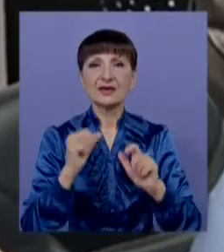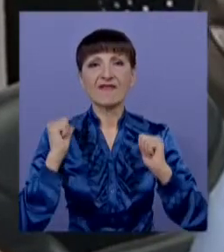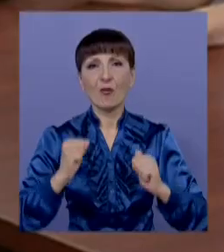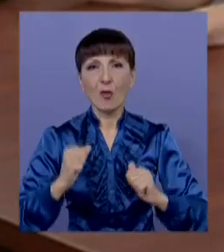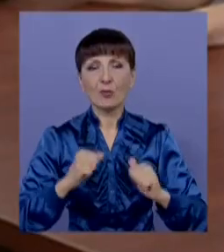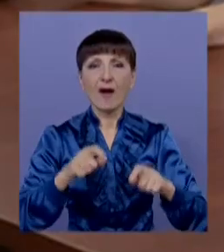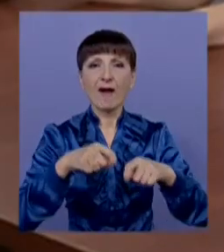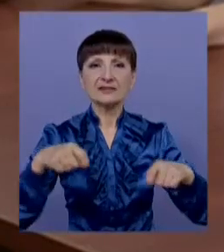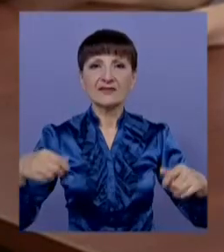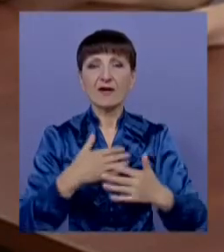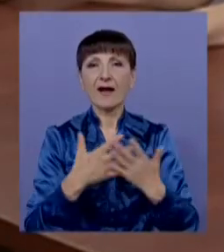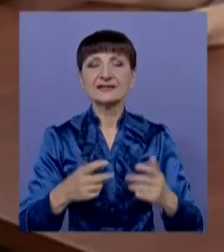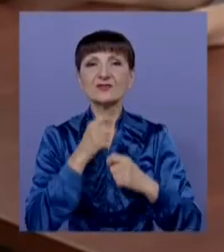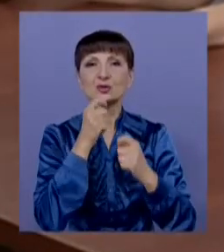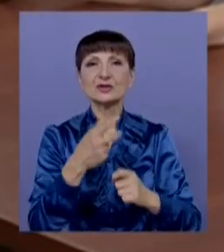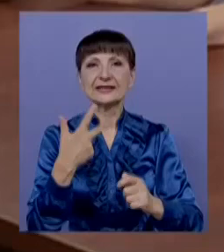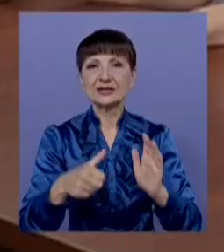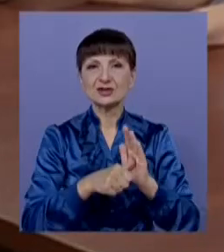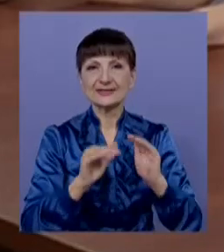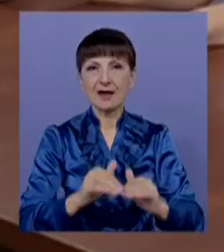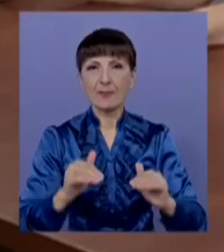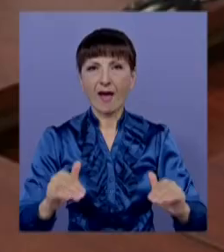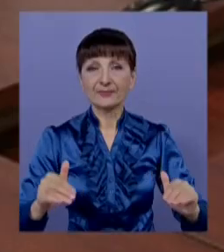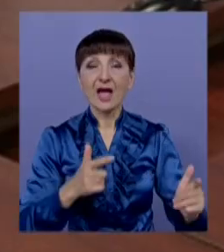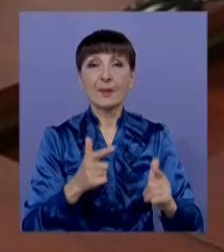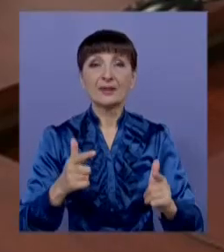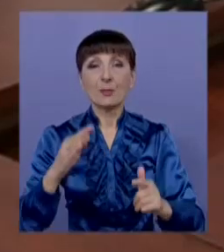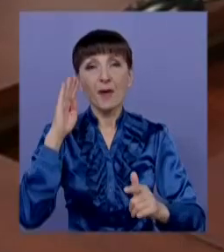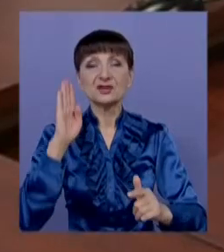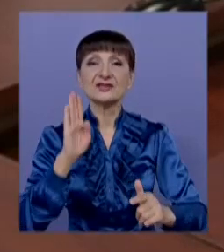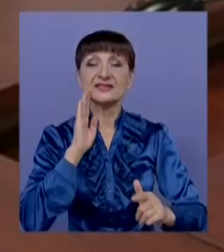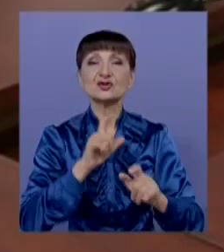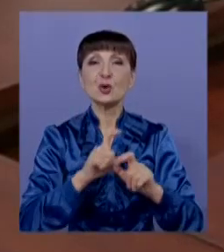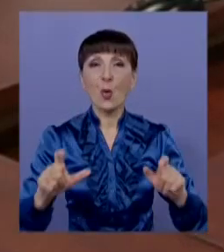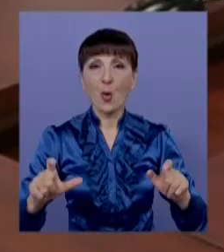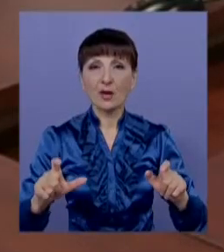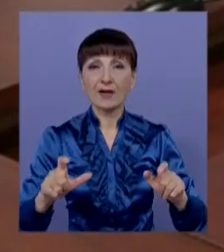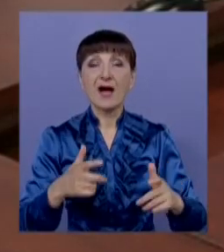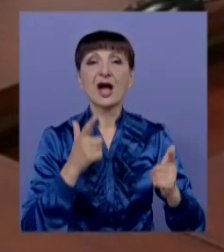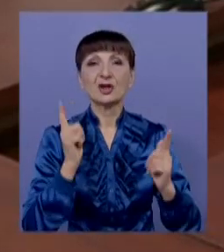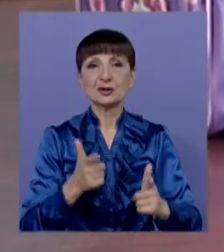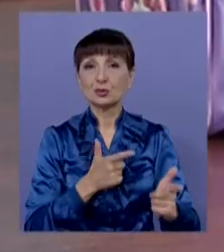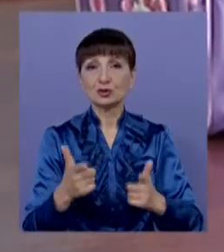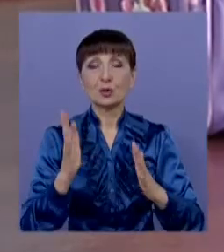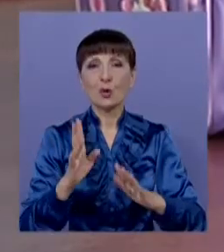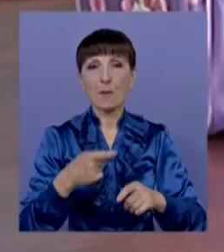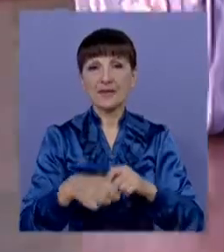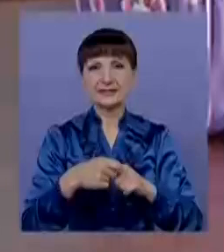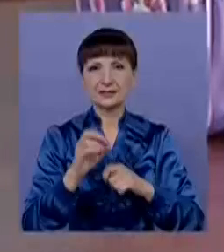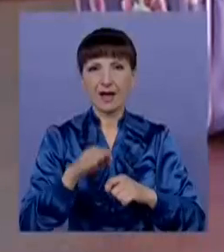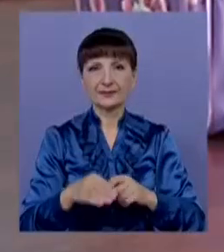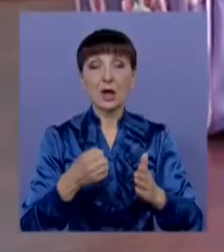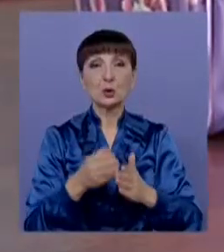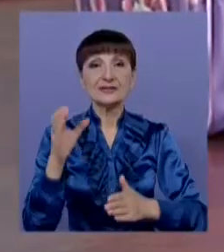и канцтовары вручили 36 ребятам. Подготовить мальчишек и девчонок к новому учебному году решили меценаты. До сентября